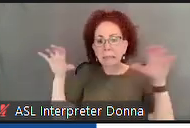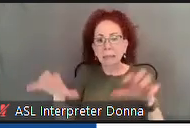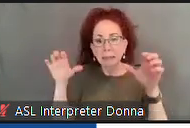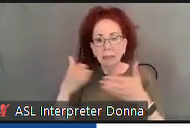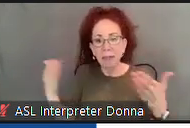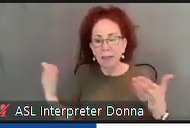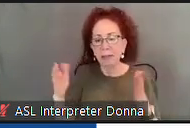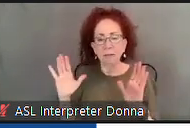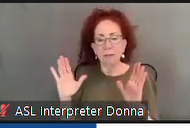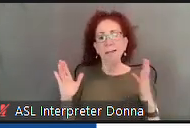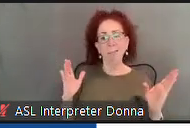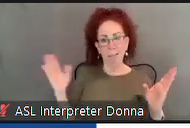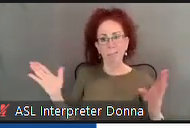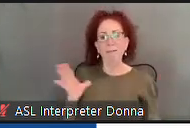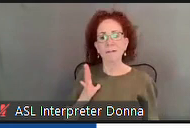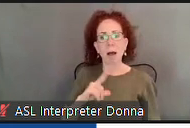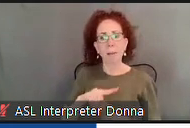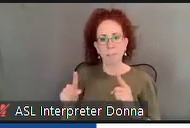在